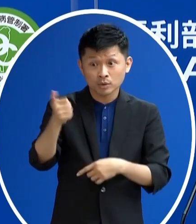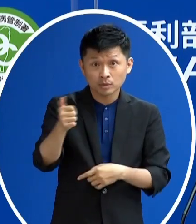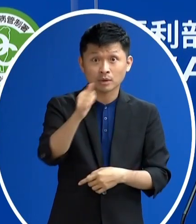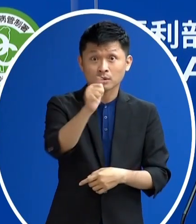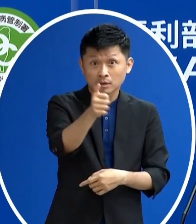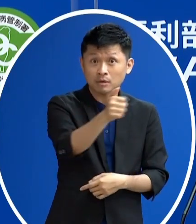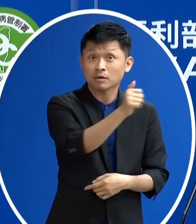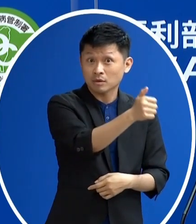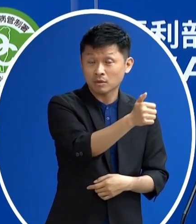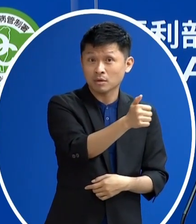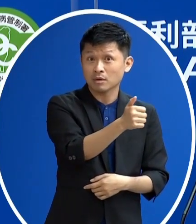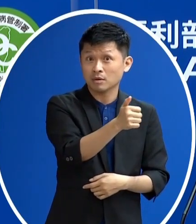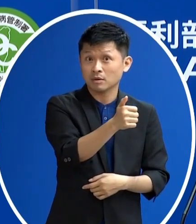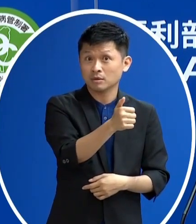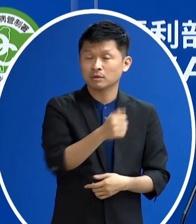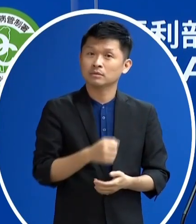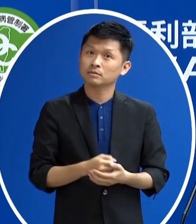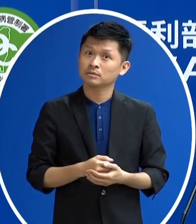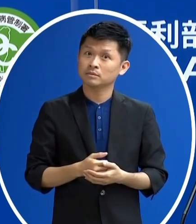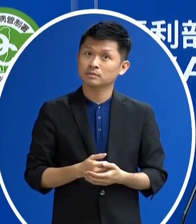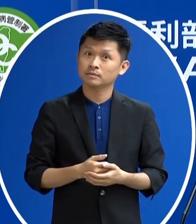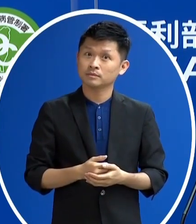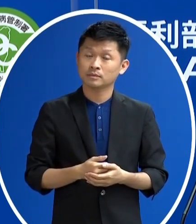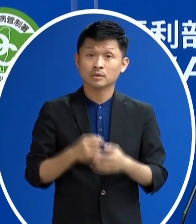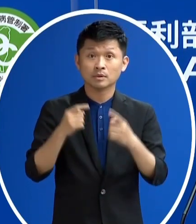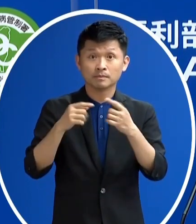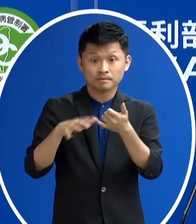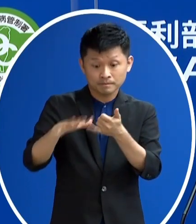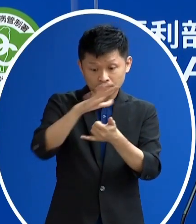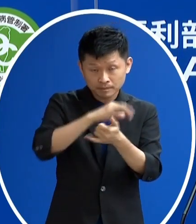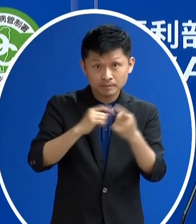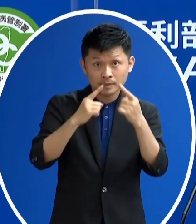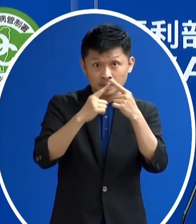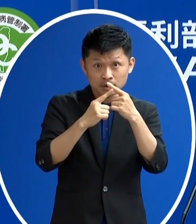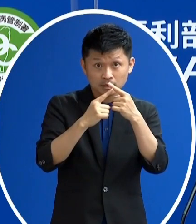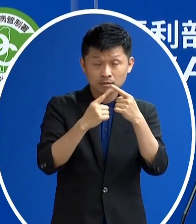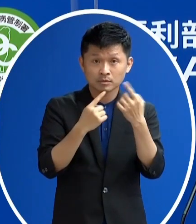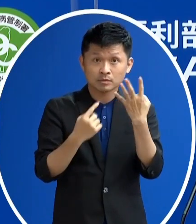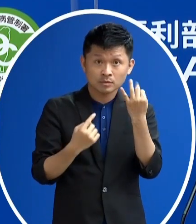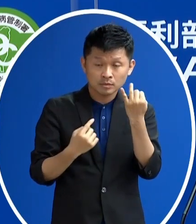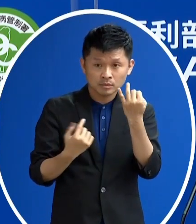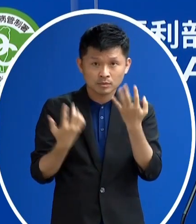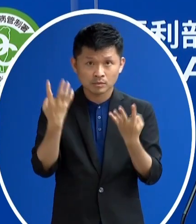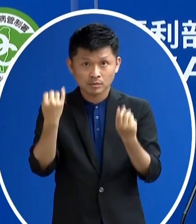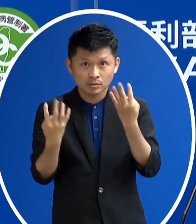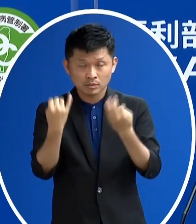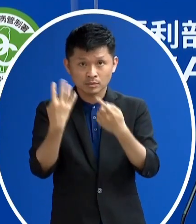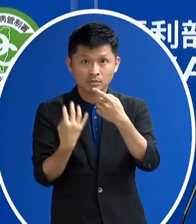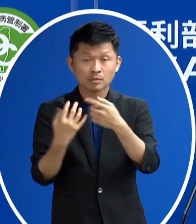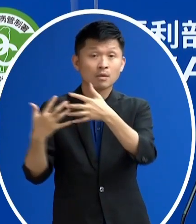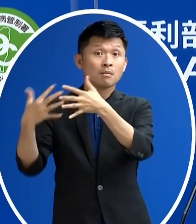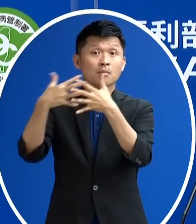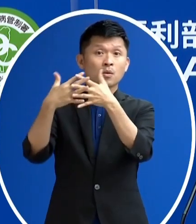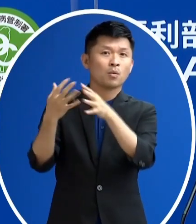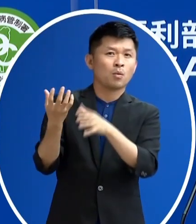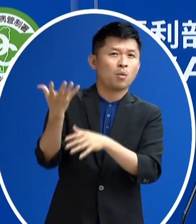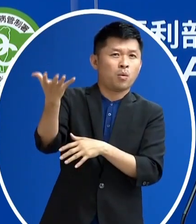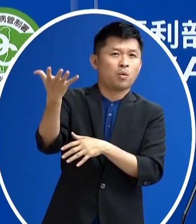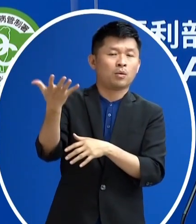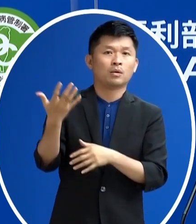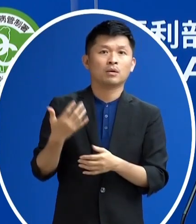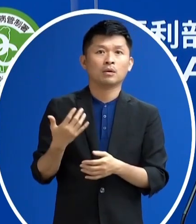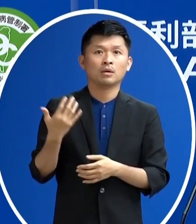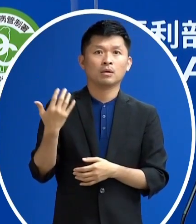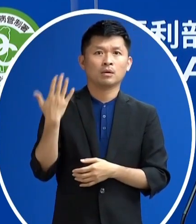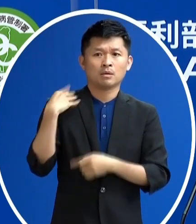况，好，大概来以人口这样来做一个比较。好，美国很高，在那时候大